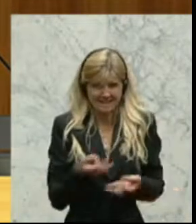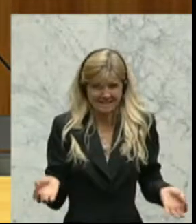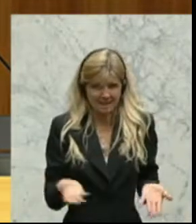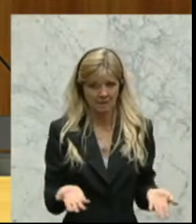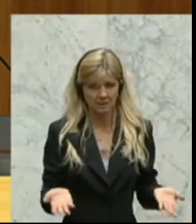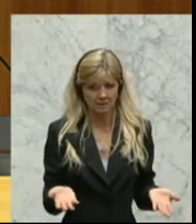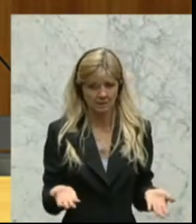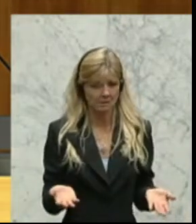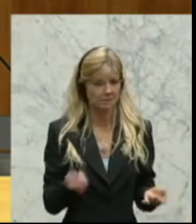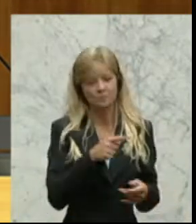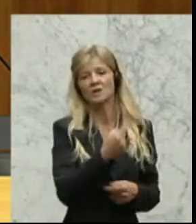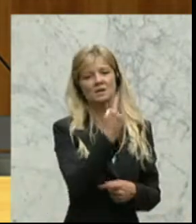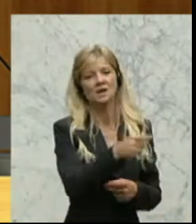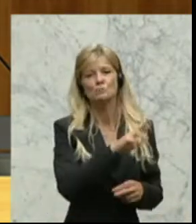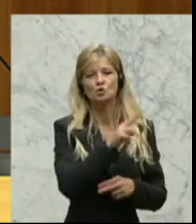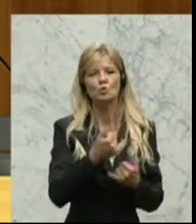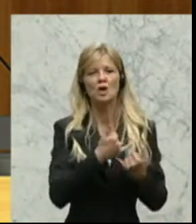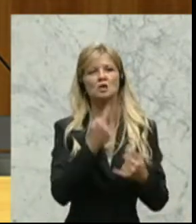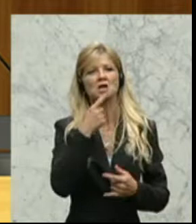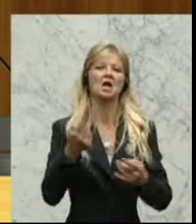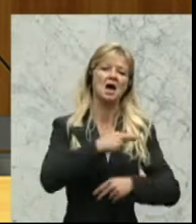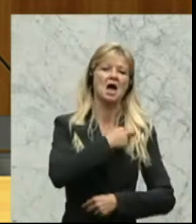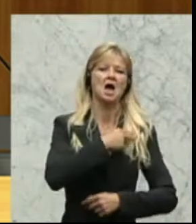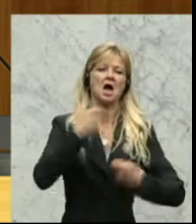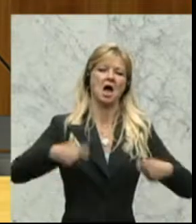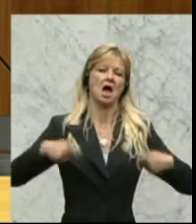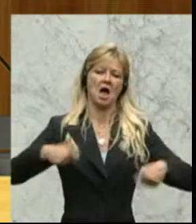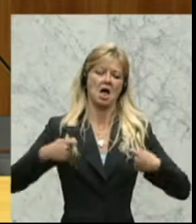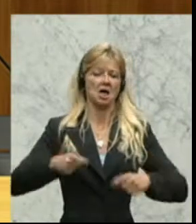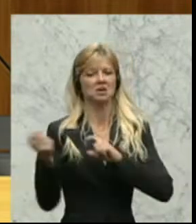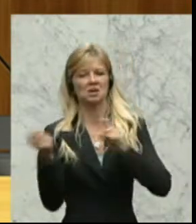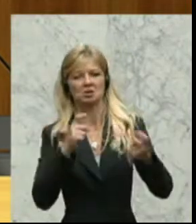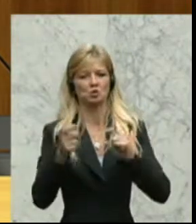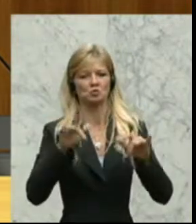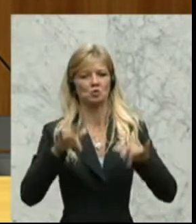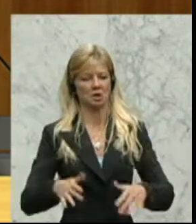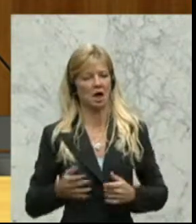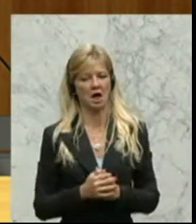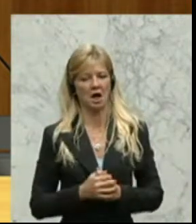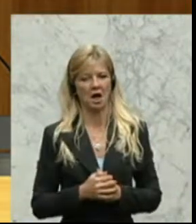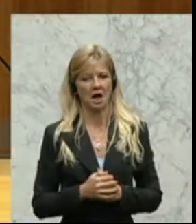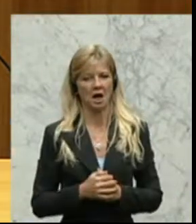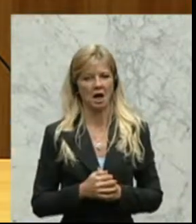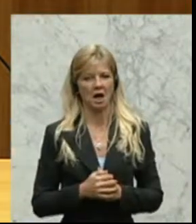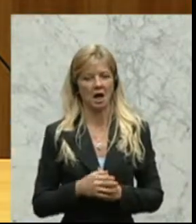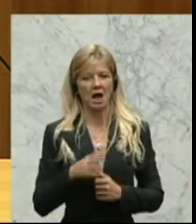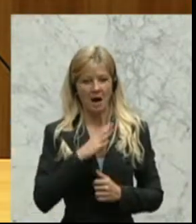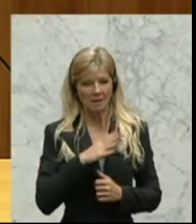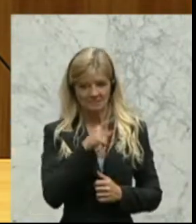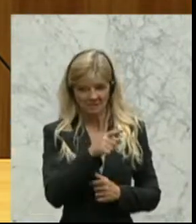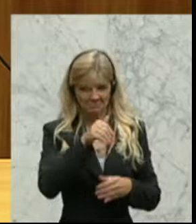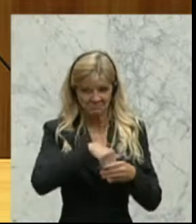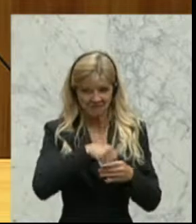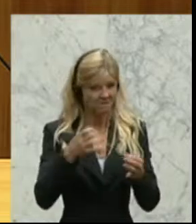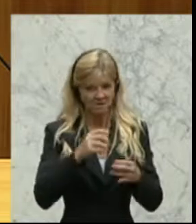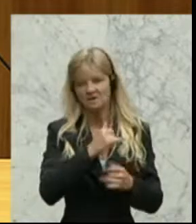Sie stellen hier eine Reichendebatte in den Raum und brechen sie vom Zaun. Nichts anderes, um eine Neiddebatte zu schüren und sind nicht in der Lage, ein konkretes